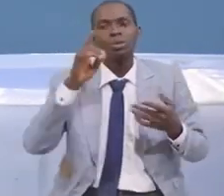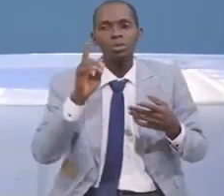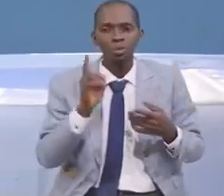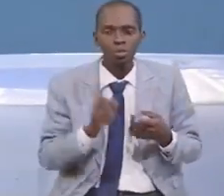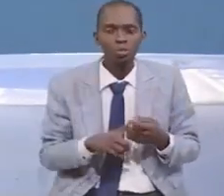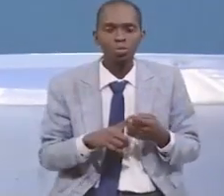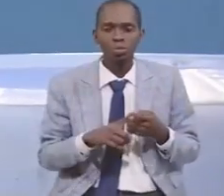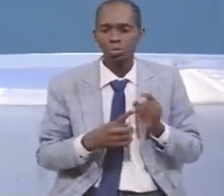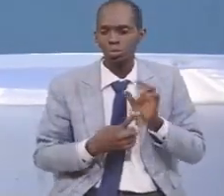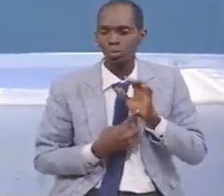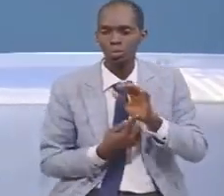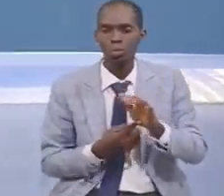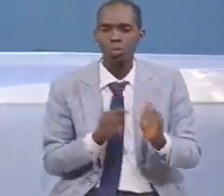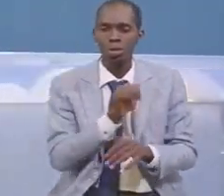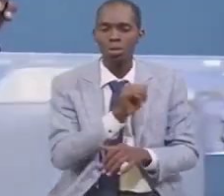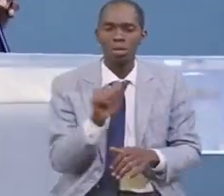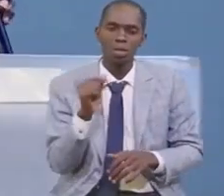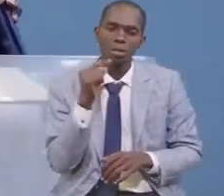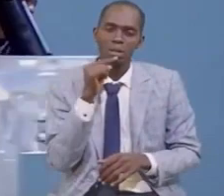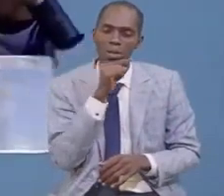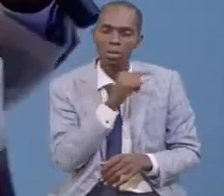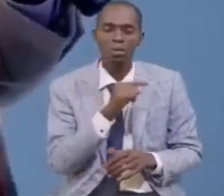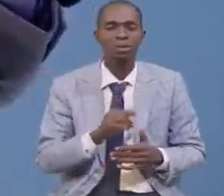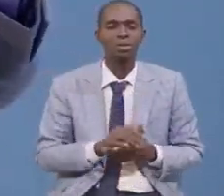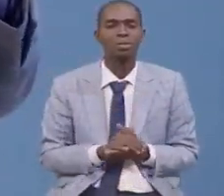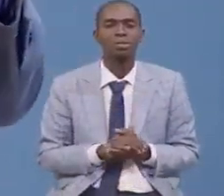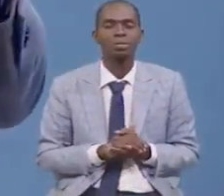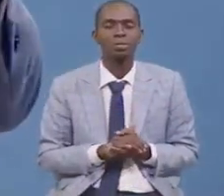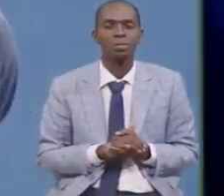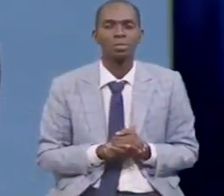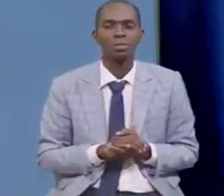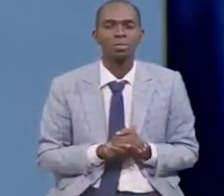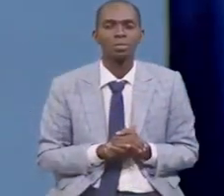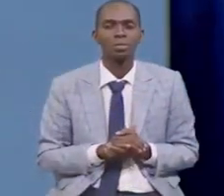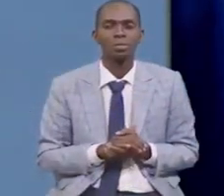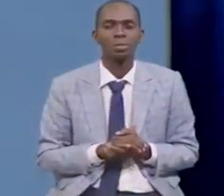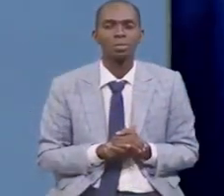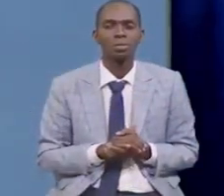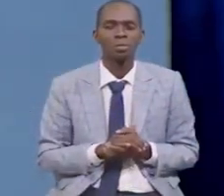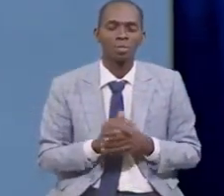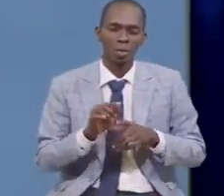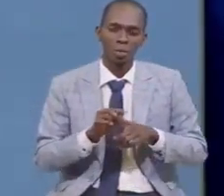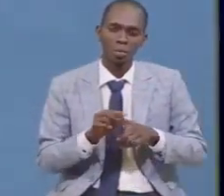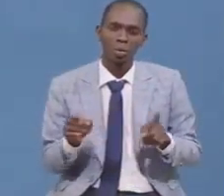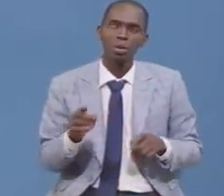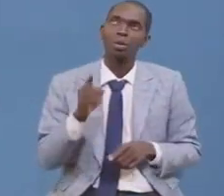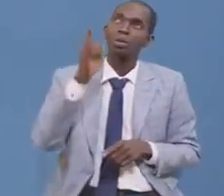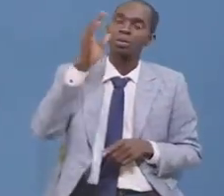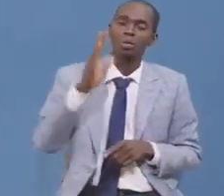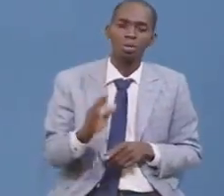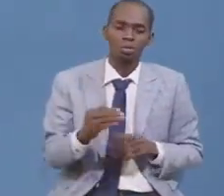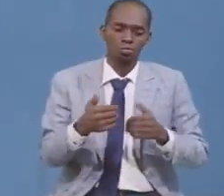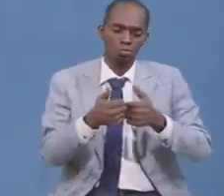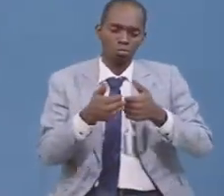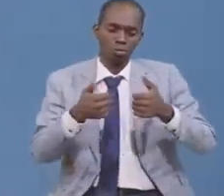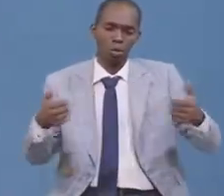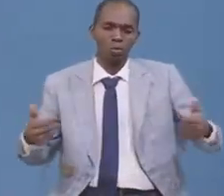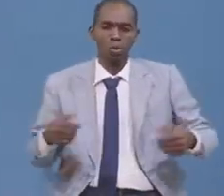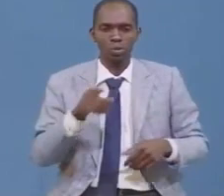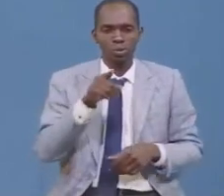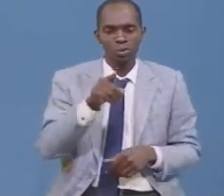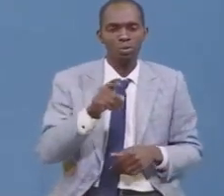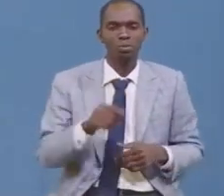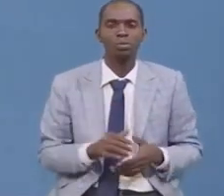ఎ లై, ఒకవేళ అబద్ధం ఆడి పని చేస్తాడేమో అనే అనుకుంటున్నాం. బట్ గాడ్ పుల్స్ యువర్ సైడ్, మిమ్మల్ని ప్రక్కకు